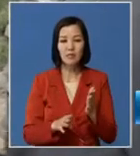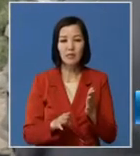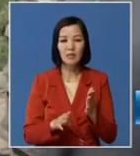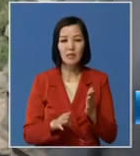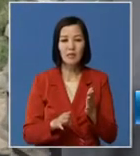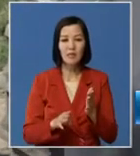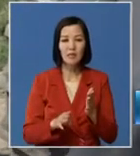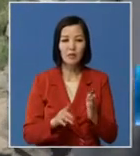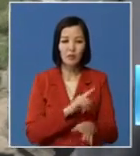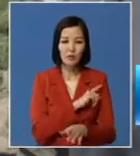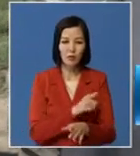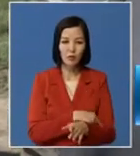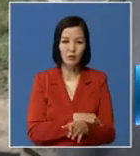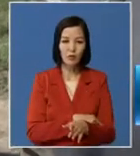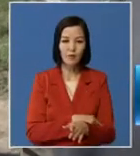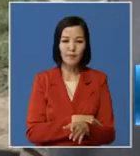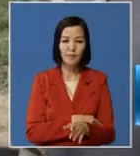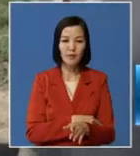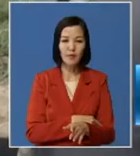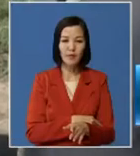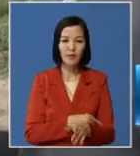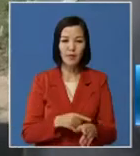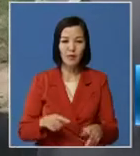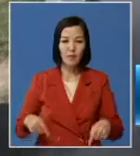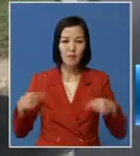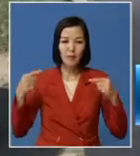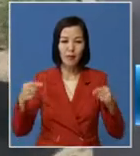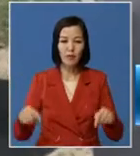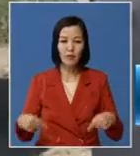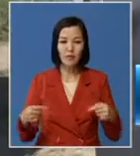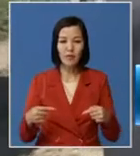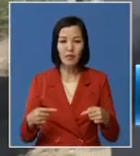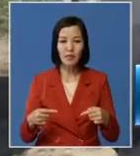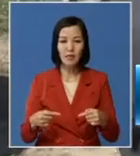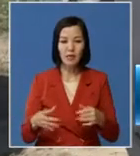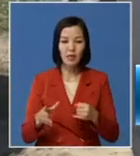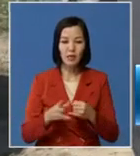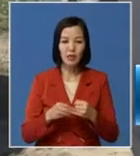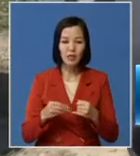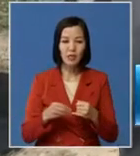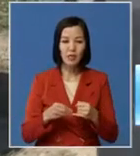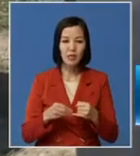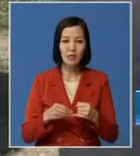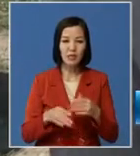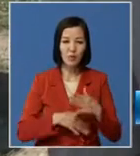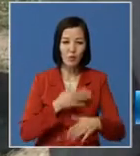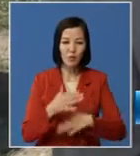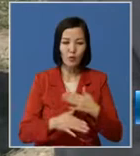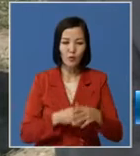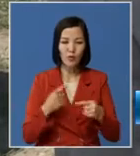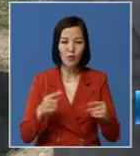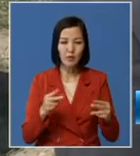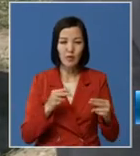күші. Балондары да ерекшелігі картошкеге жер айдауға, тағы да болмаса басқа культивация